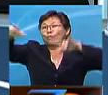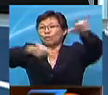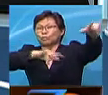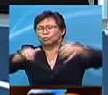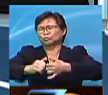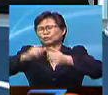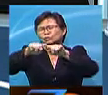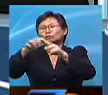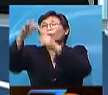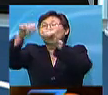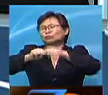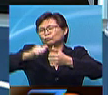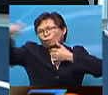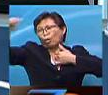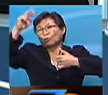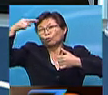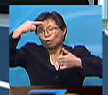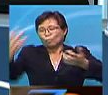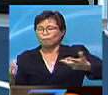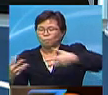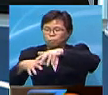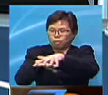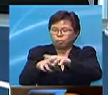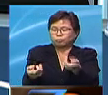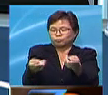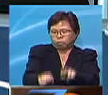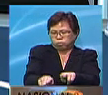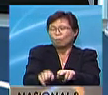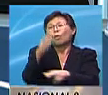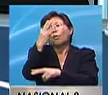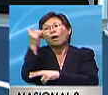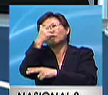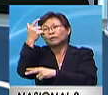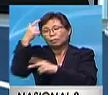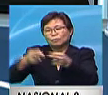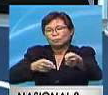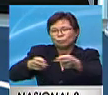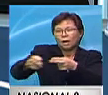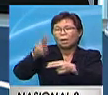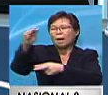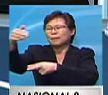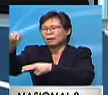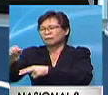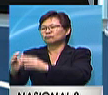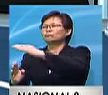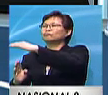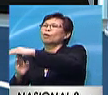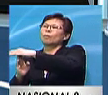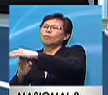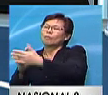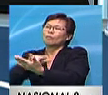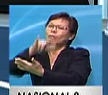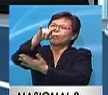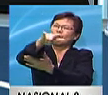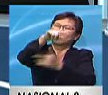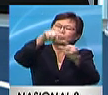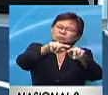jarak jauh merupakan faktor utama kolaborasi dimeterai ia berikutan keputusan pengurusan m menghentikan penerbangan